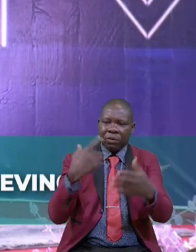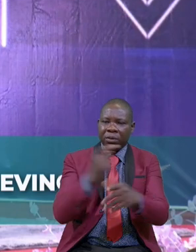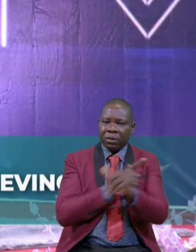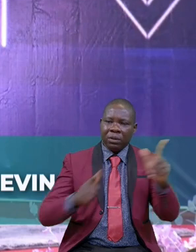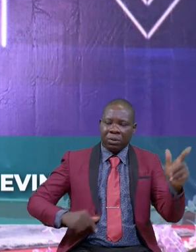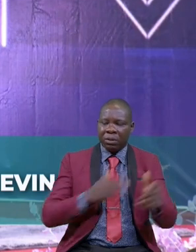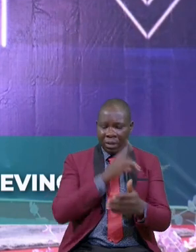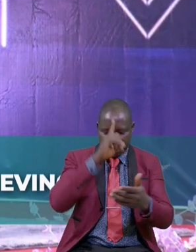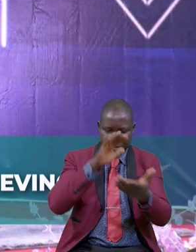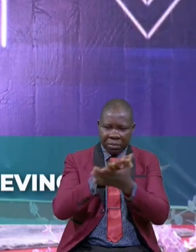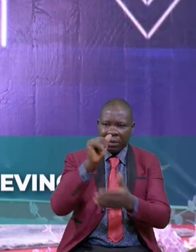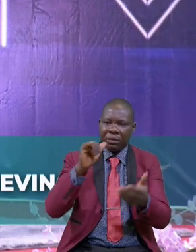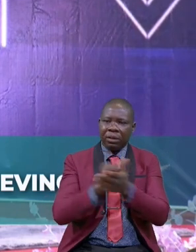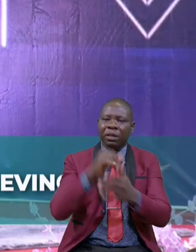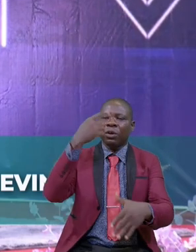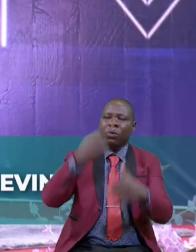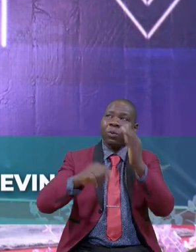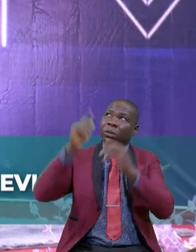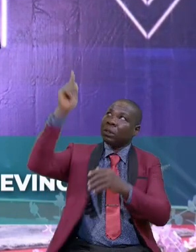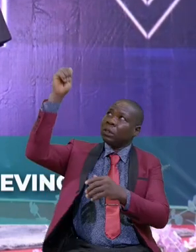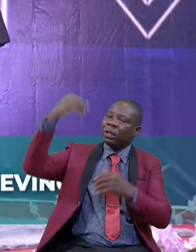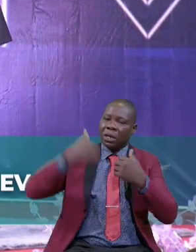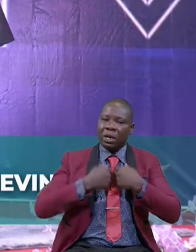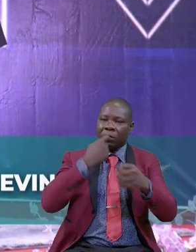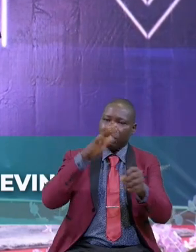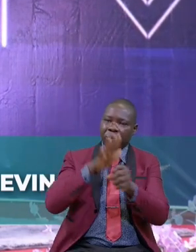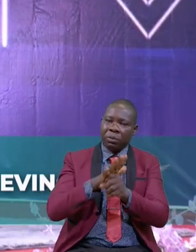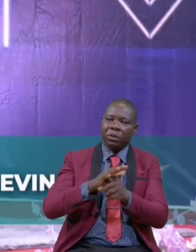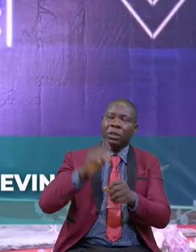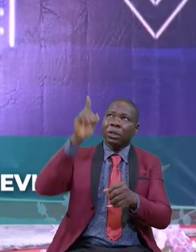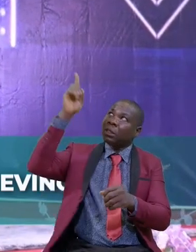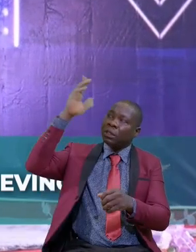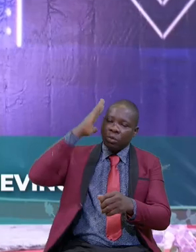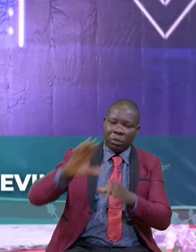et nous croyons que ce qu'il a promis, il le fera.